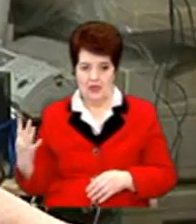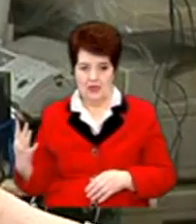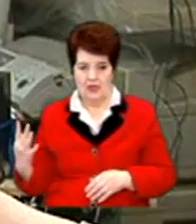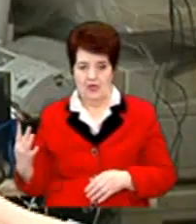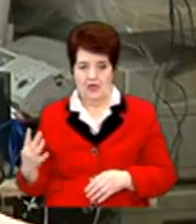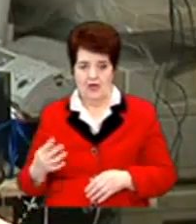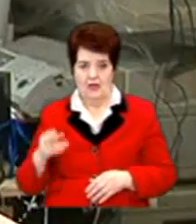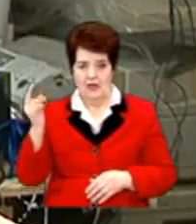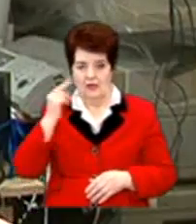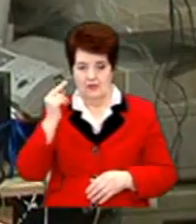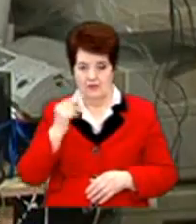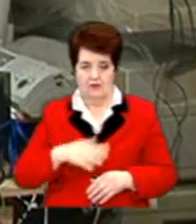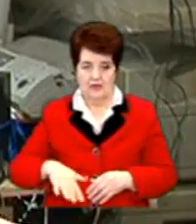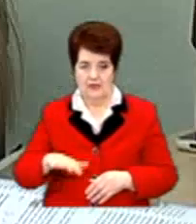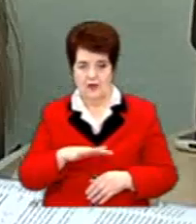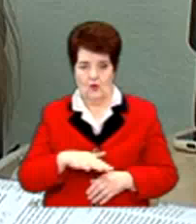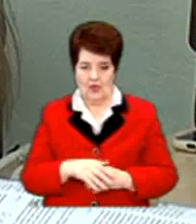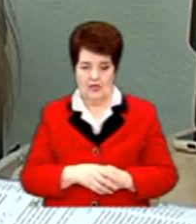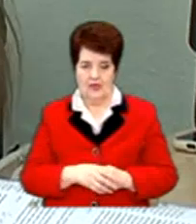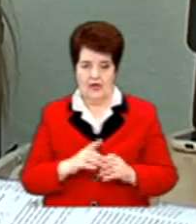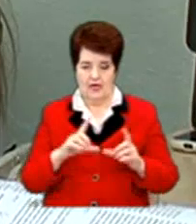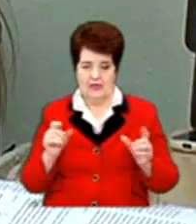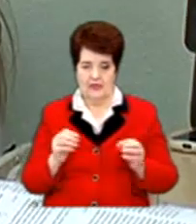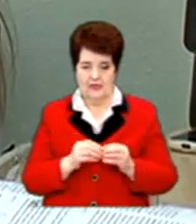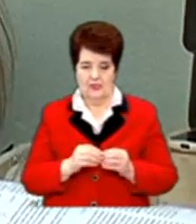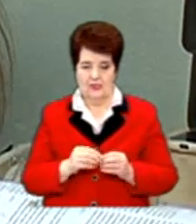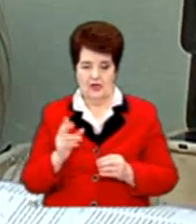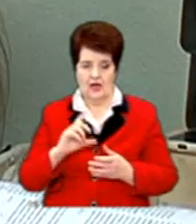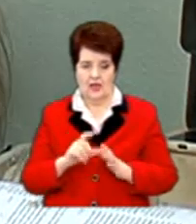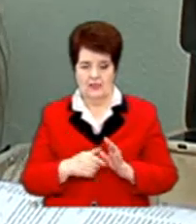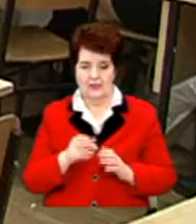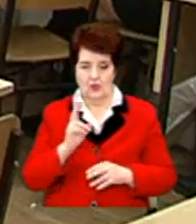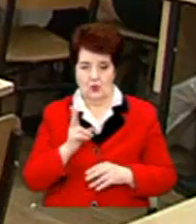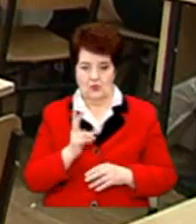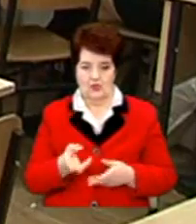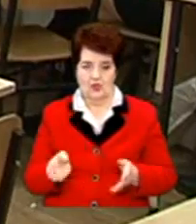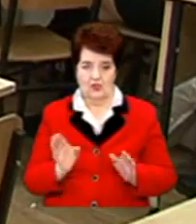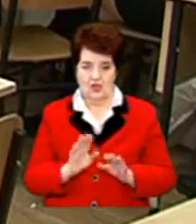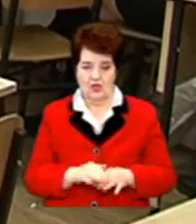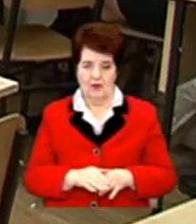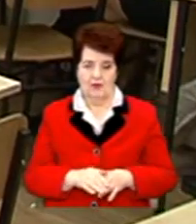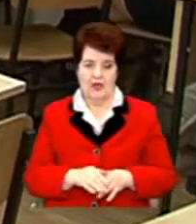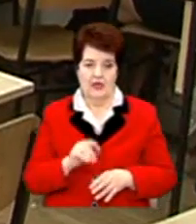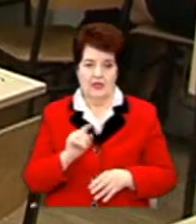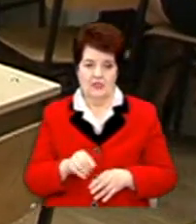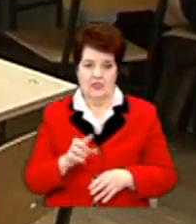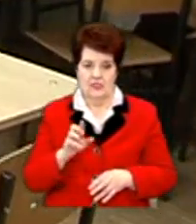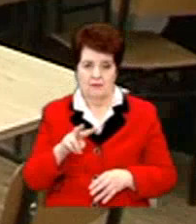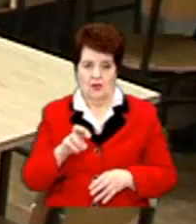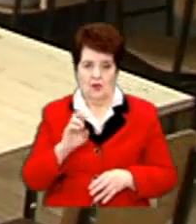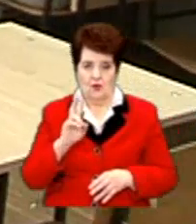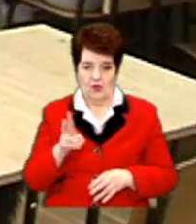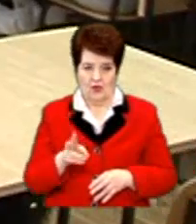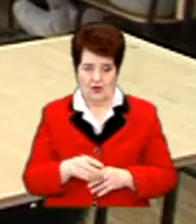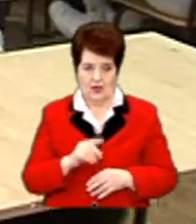mers la gimnaziu din localitate, sunt 10 clase, dar 20 de clase care au rămas trebuia să încăpem în acest bloc micuț. Cam